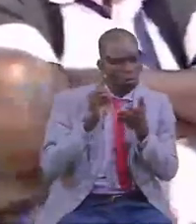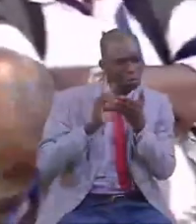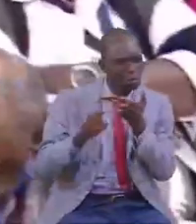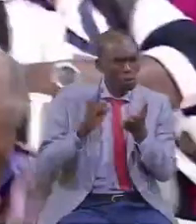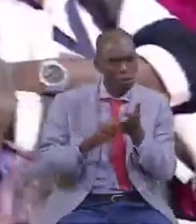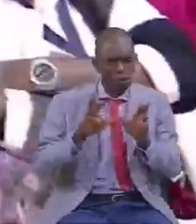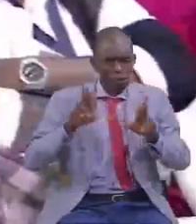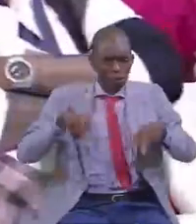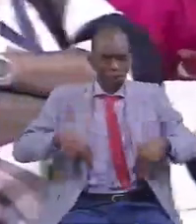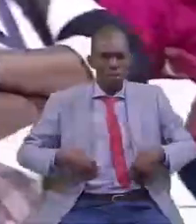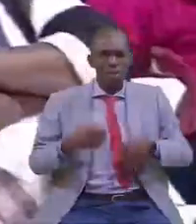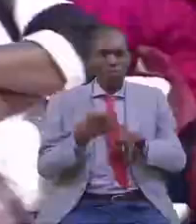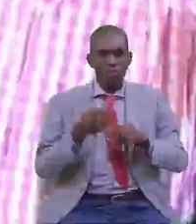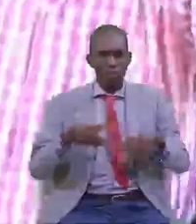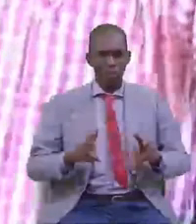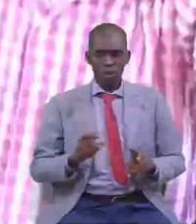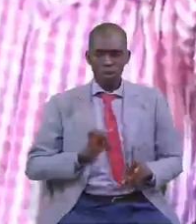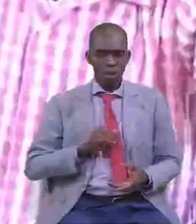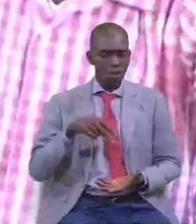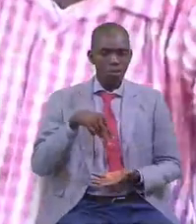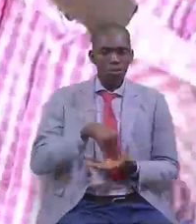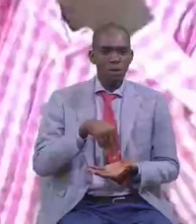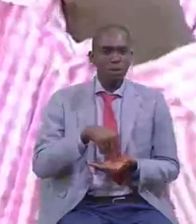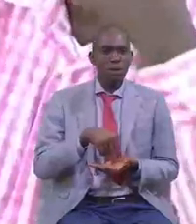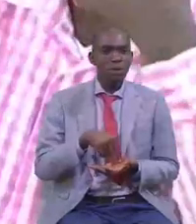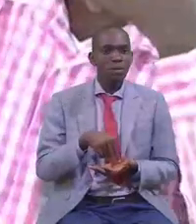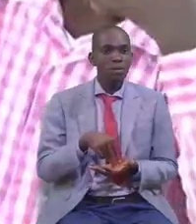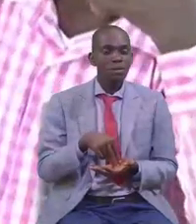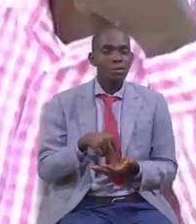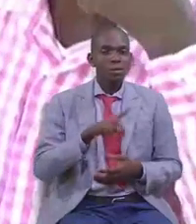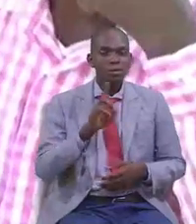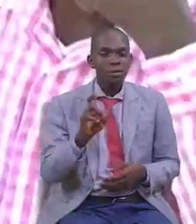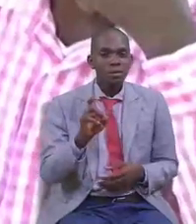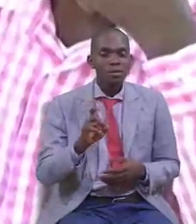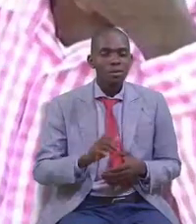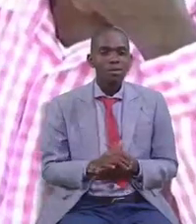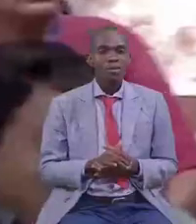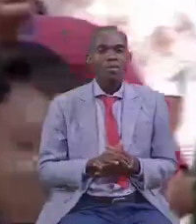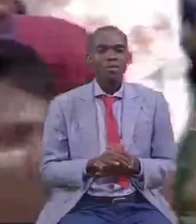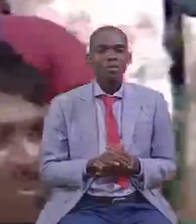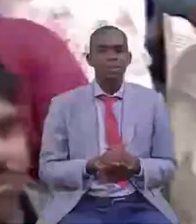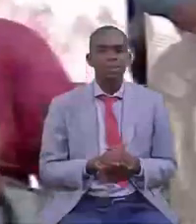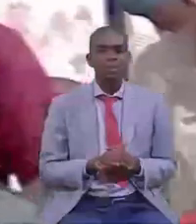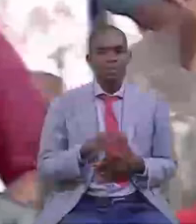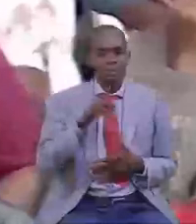Est-ce que la main dont je suis debout là, vous voyez la retraite dedans? Vous n'allez pas vous retirer.